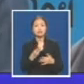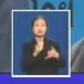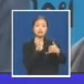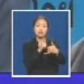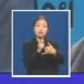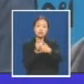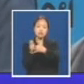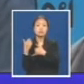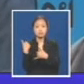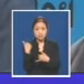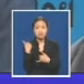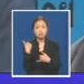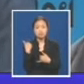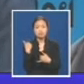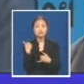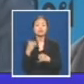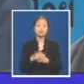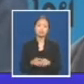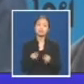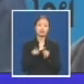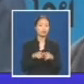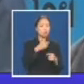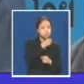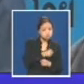การให้เบี้ยคนพิการเช่นเดียวกัน